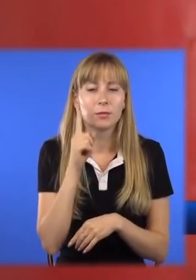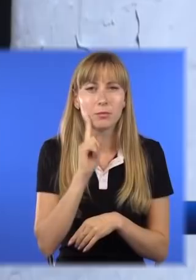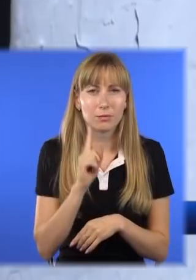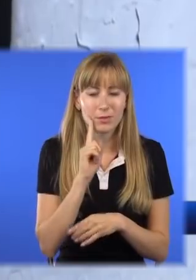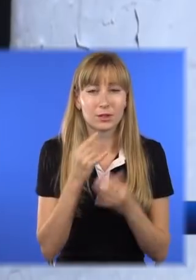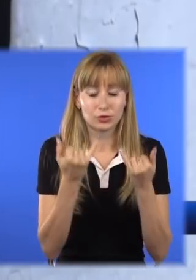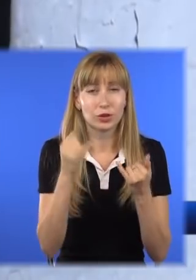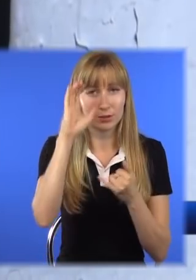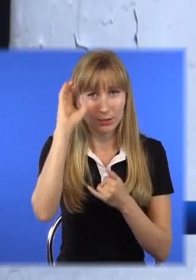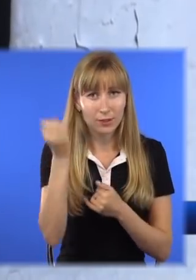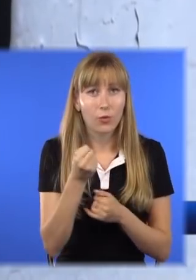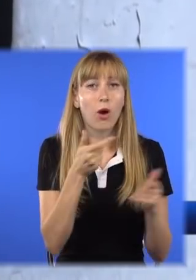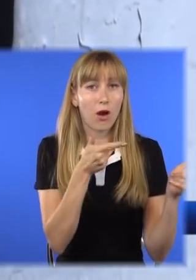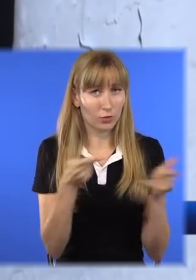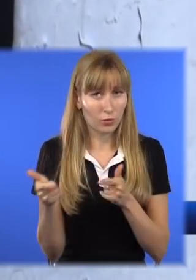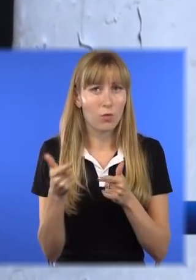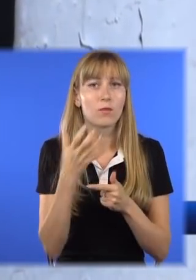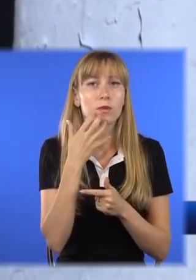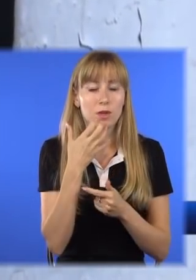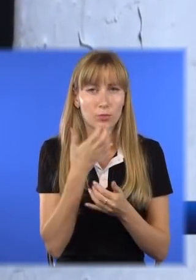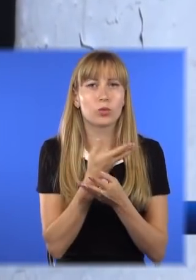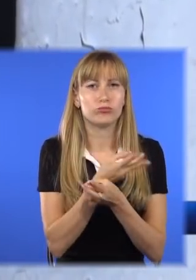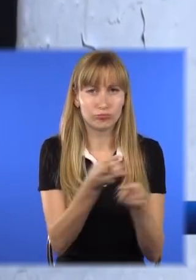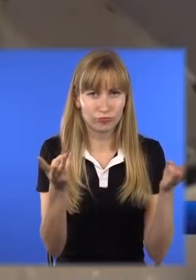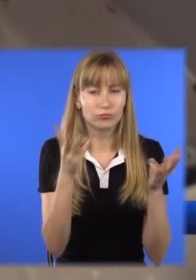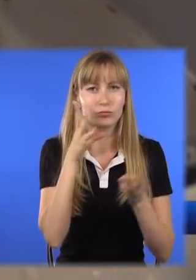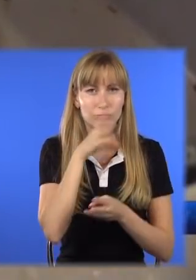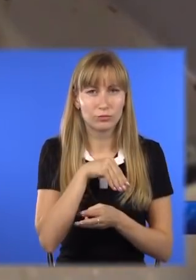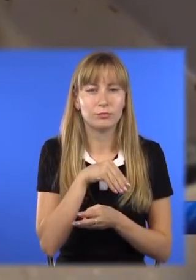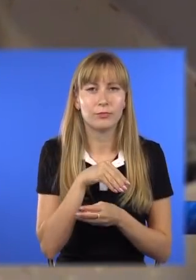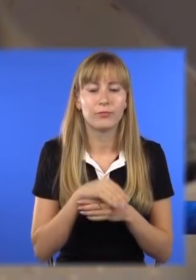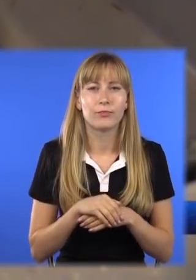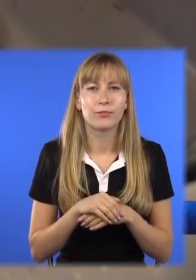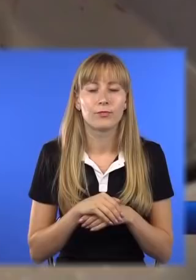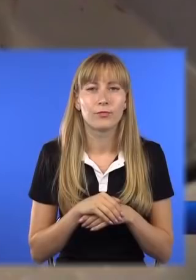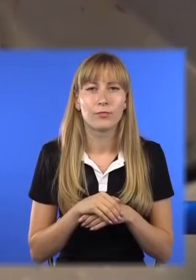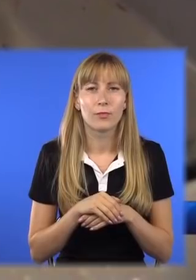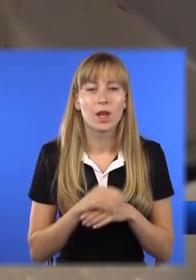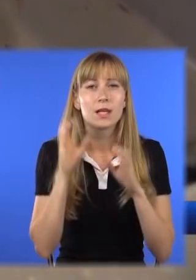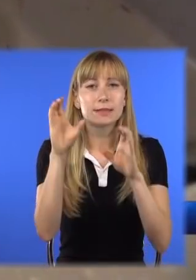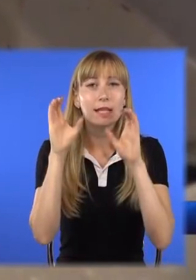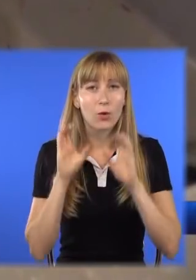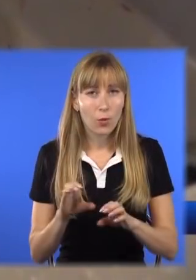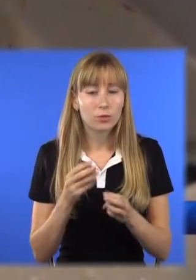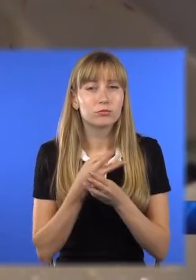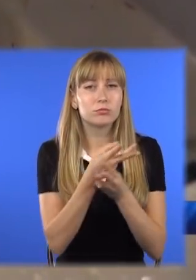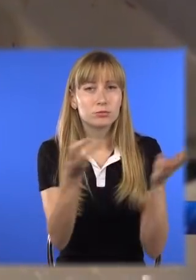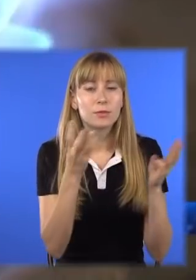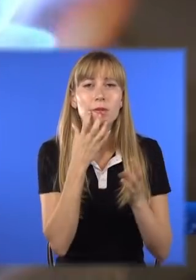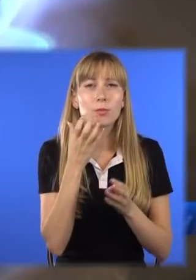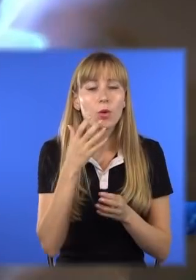готовий для подачі теплоносія. Нагадаю, тепло до осель містян за законом мають подавати за умови